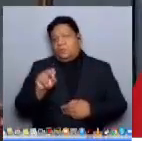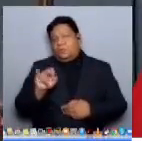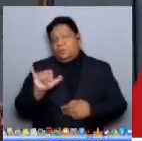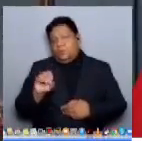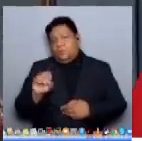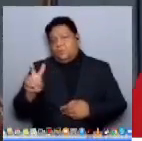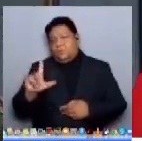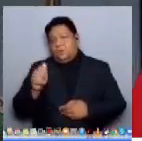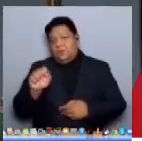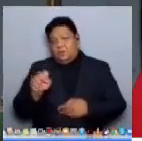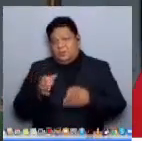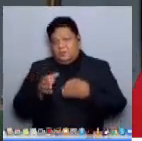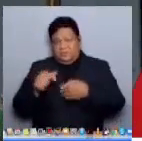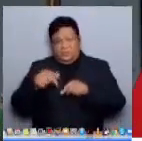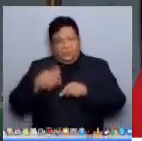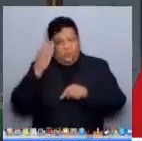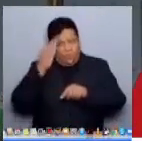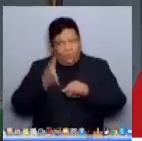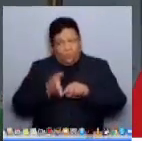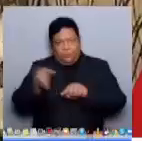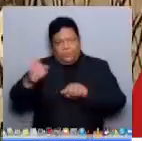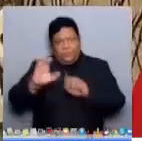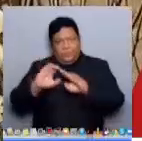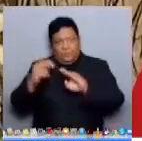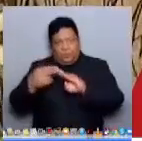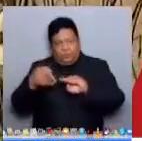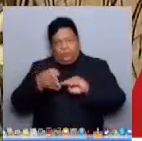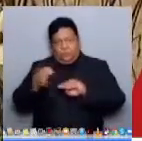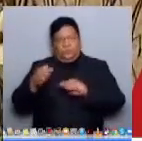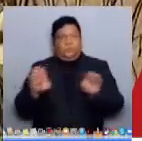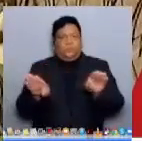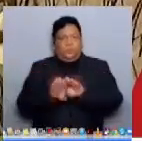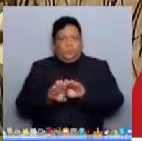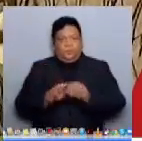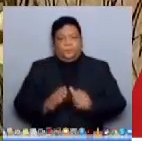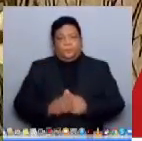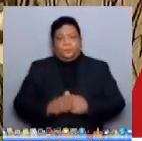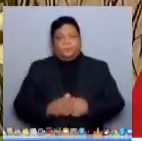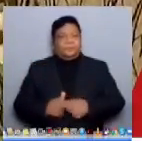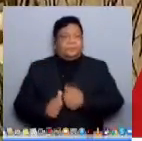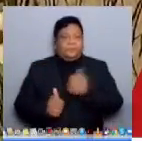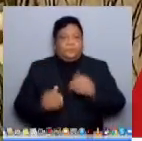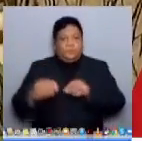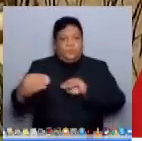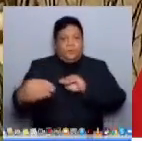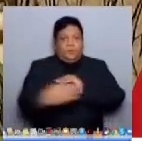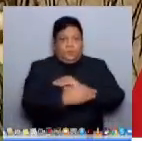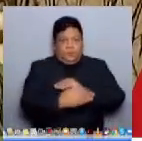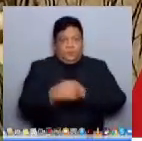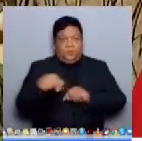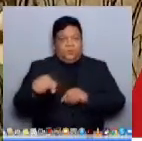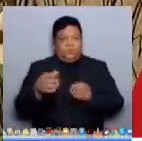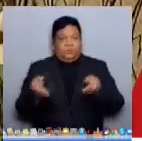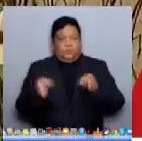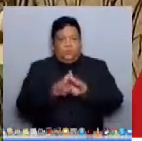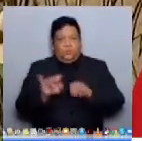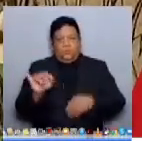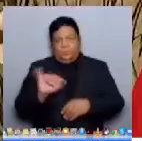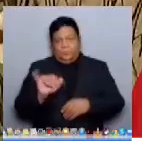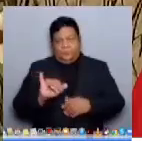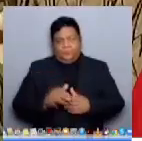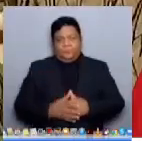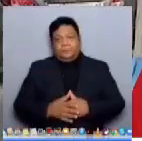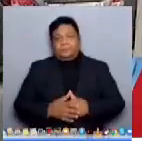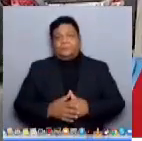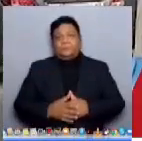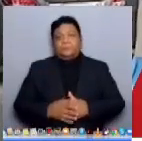Basa Street. Sarado rin ang southbound lane ng Antonio Villegas mula Dr. Basa hanggang Taft Avenue. Hindi rin muna